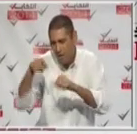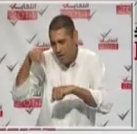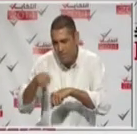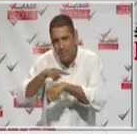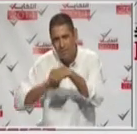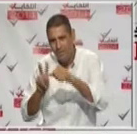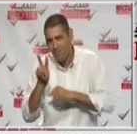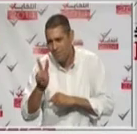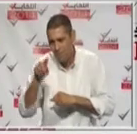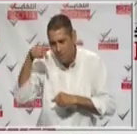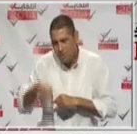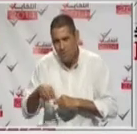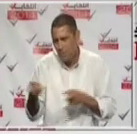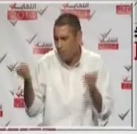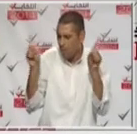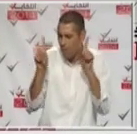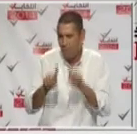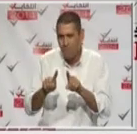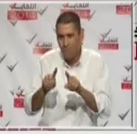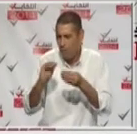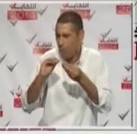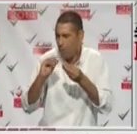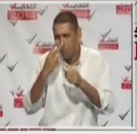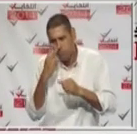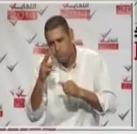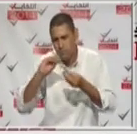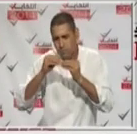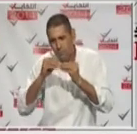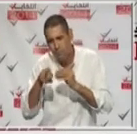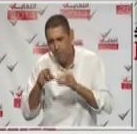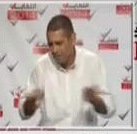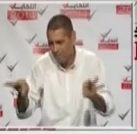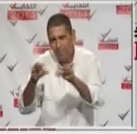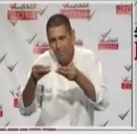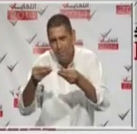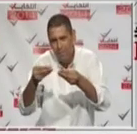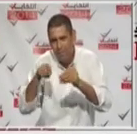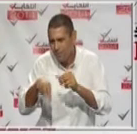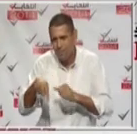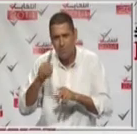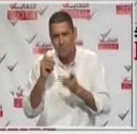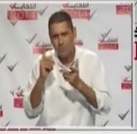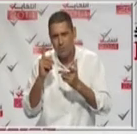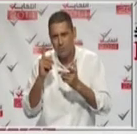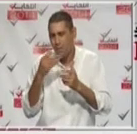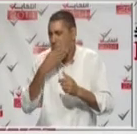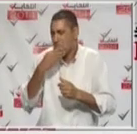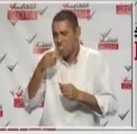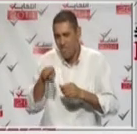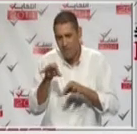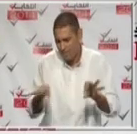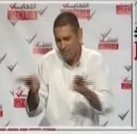بهذه المسألة، ويجب أن نقع مباشرة المصادقة على هذا المثال نتاع